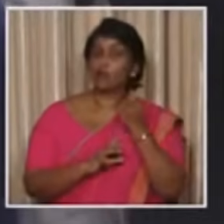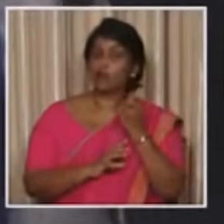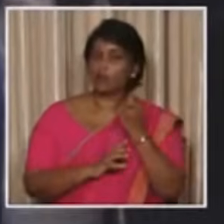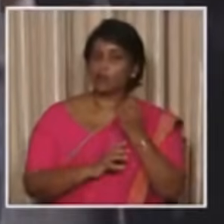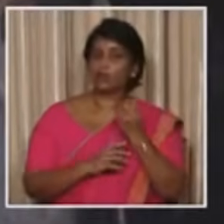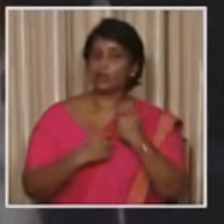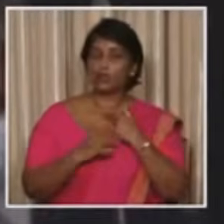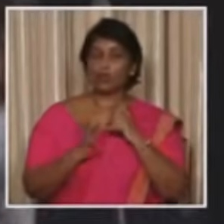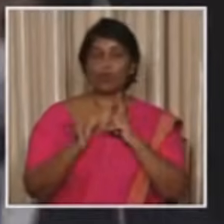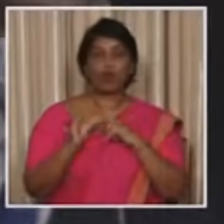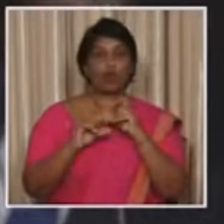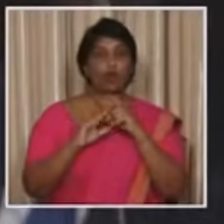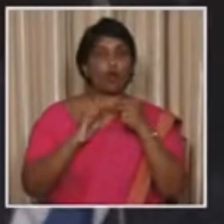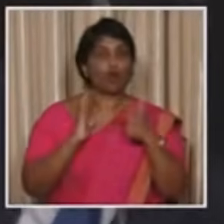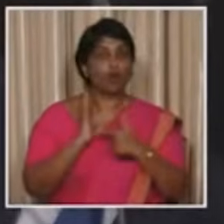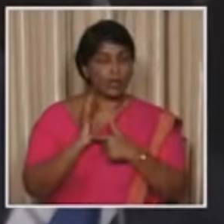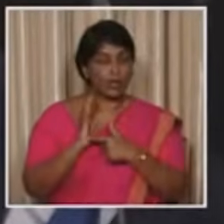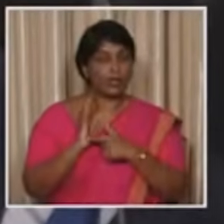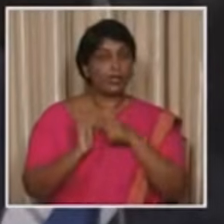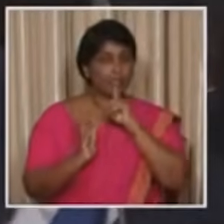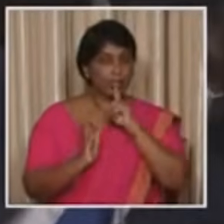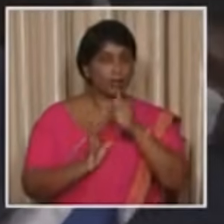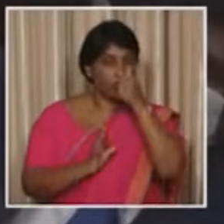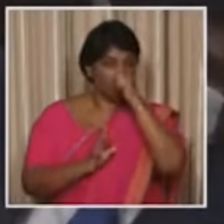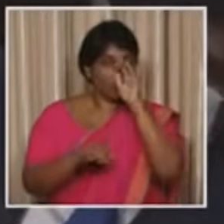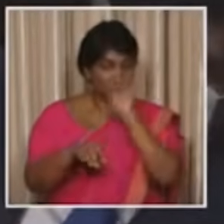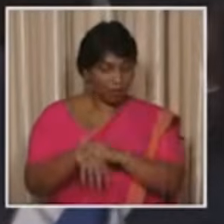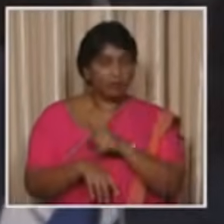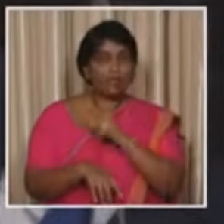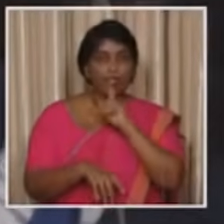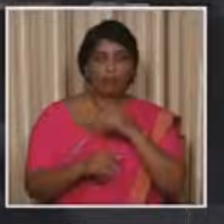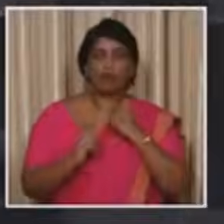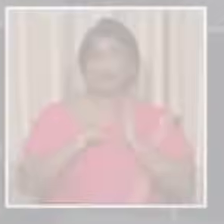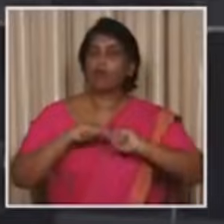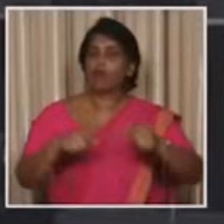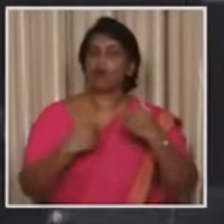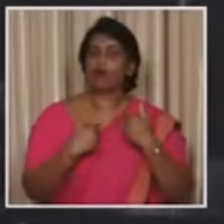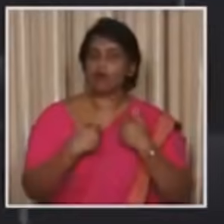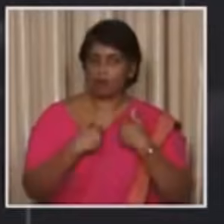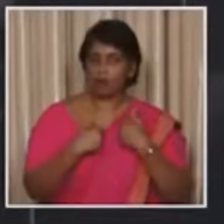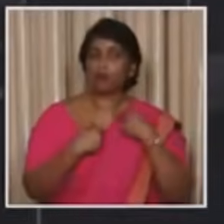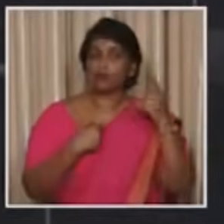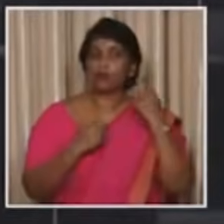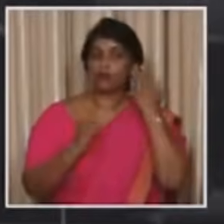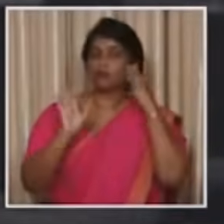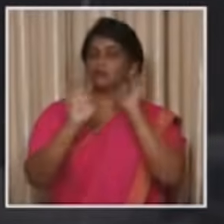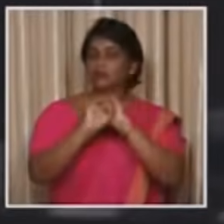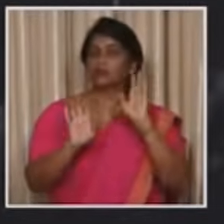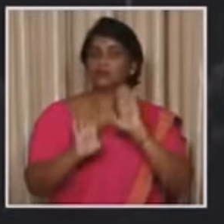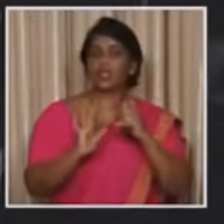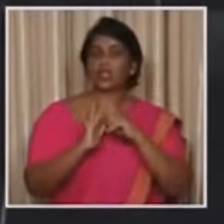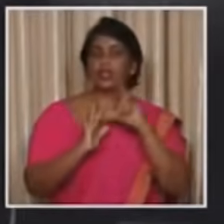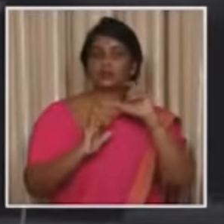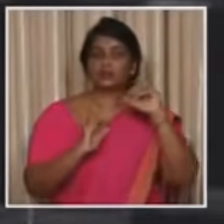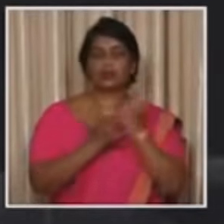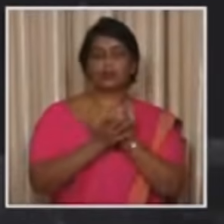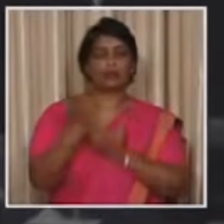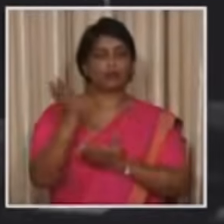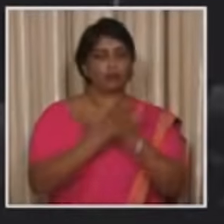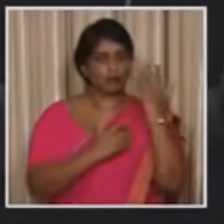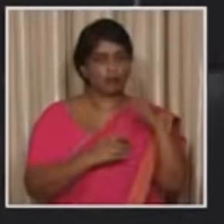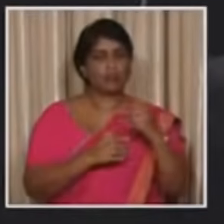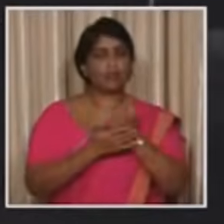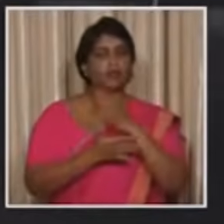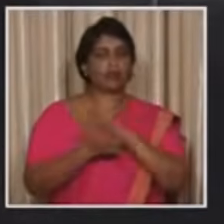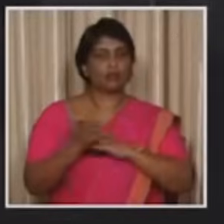අපේ ඔඩිටර් ජෙනරල් එකෙන් කියලා තියෙනවා නම් හොරගම් කරා කියලා. ඒ සම්බන්ධයෙන් අපි ගත යුතු පියවර මොකද්ද කියන එක ඔවුන්ට අපිට දැනුවත් කරන්න කියලා ICC එකට ලිපියක් ඇරියා. ඒ